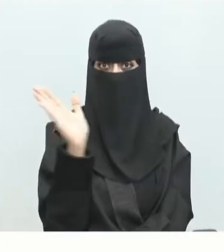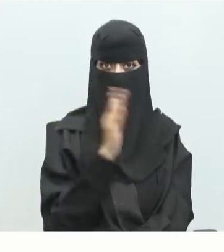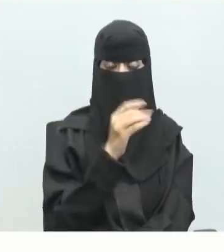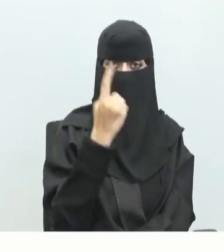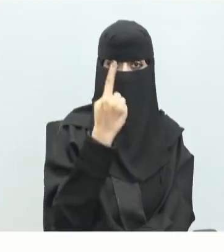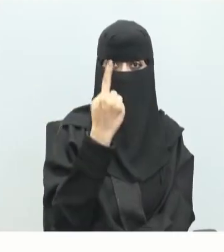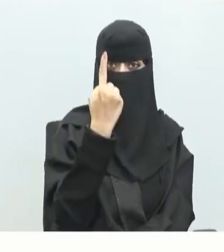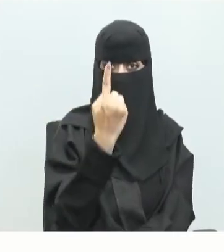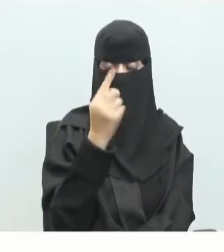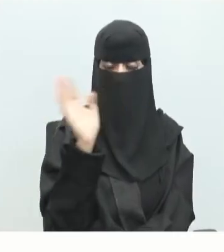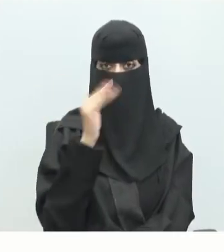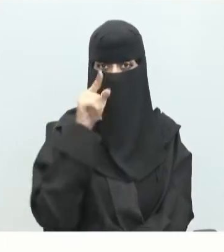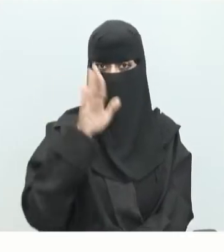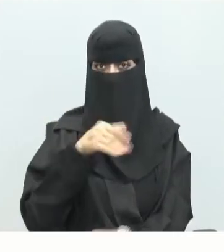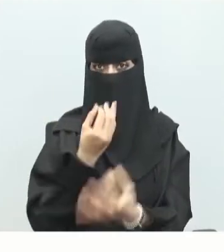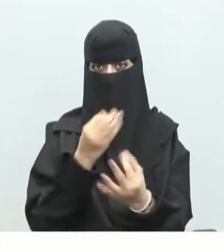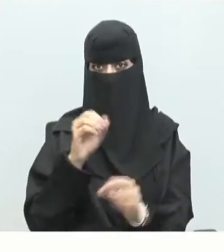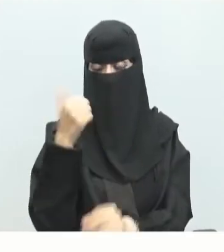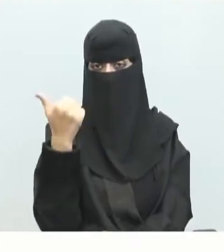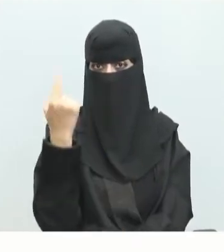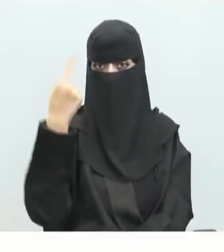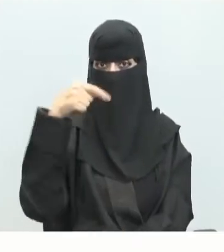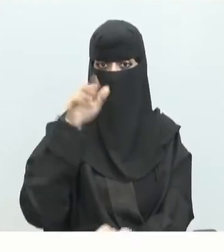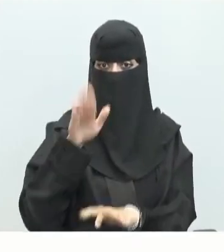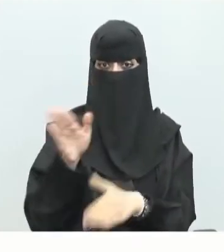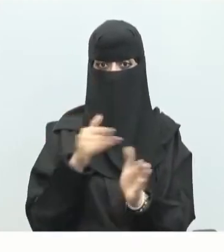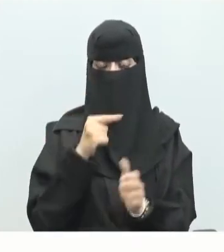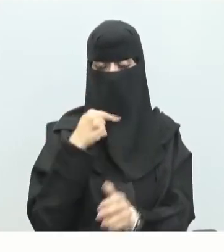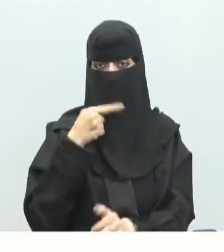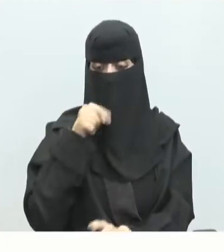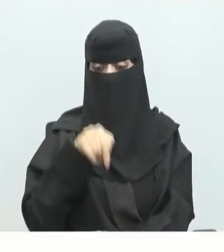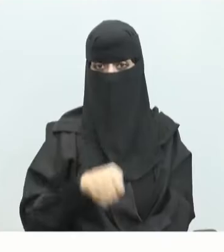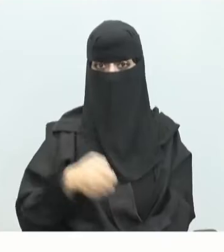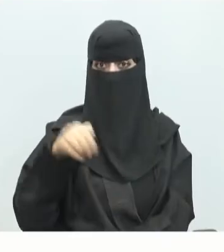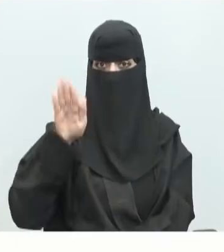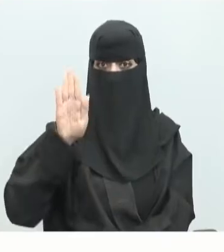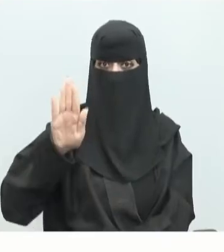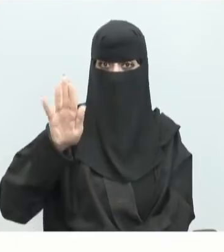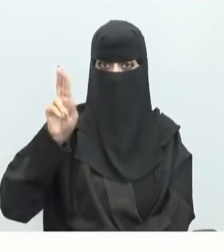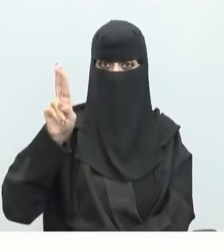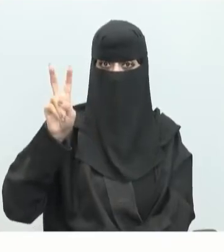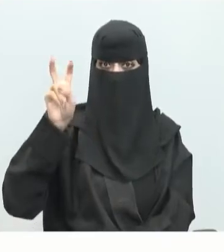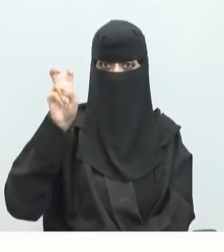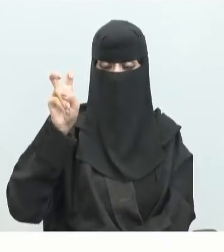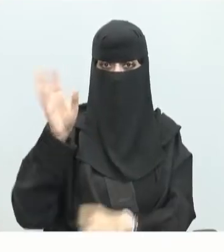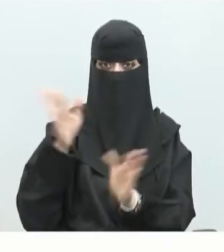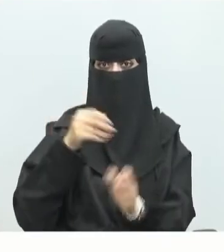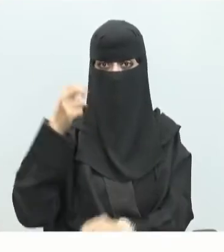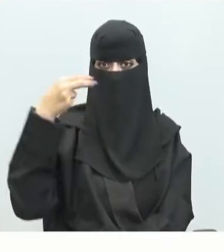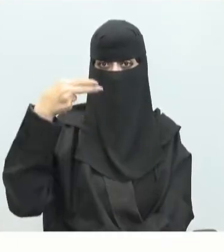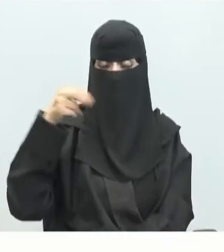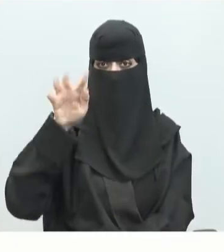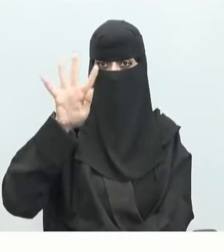العدد 16 هذا عددا اذا كلمه بالحروف تلاحظون هنا سته عشر